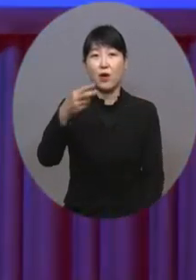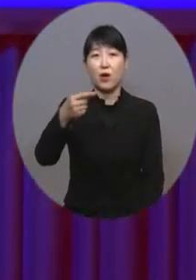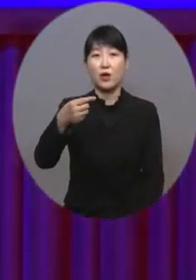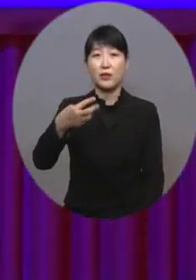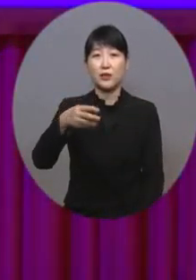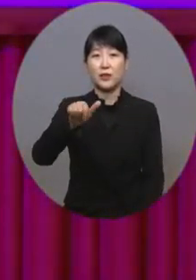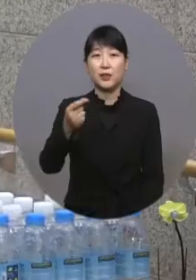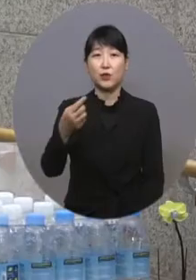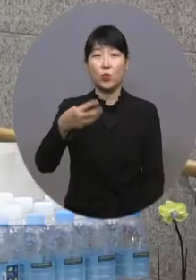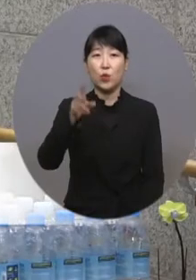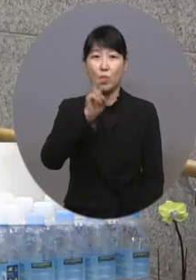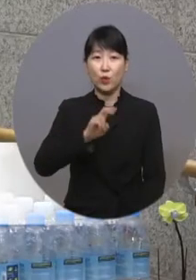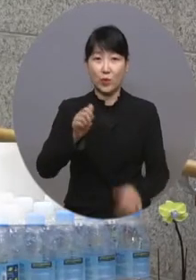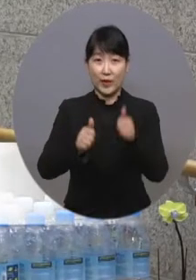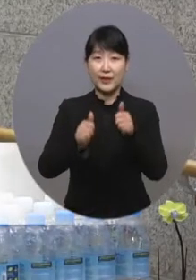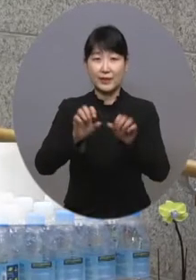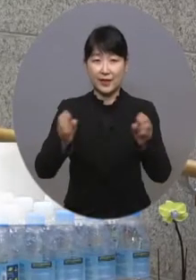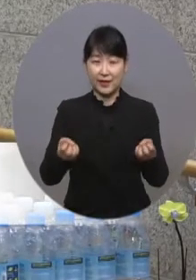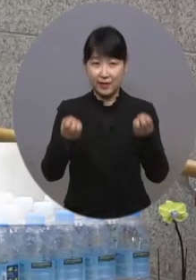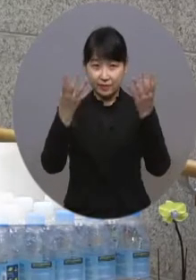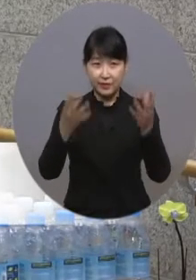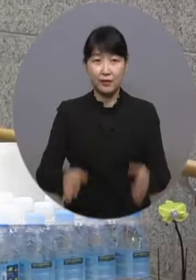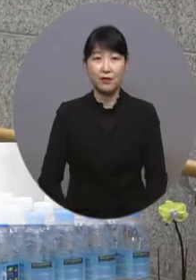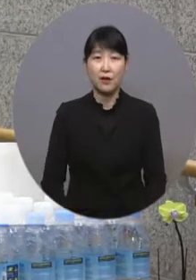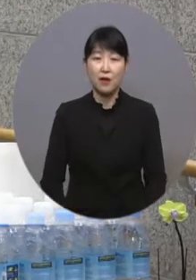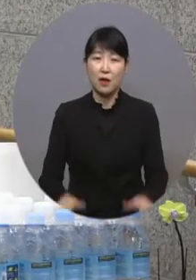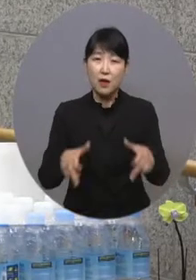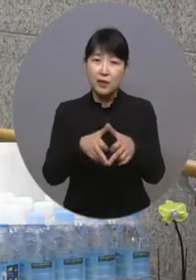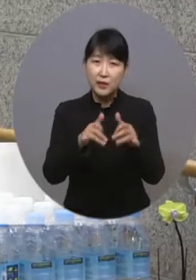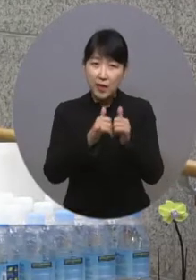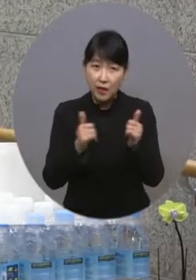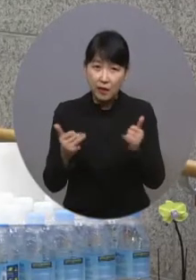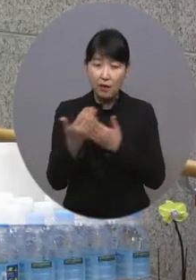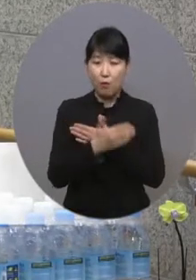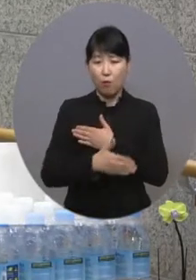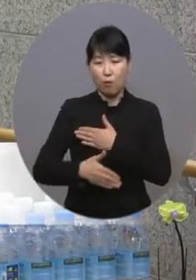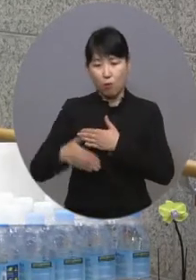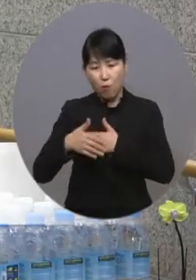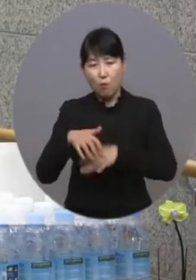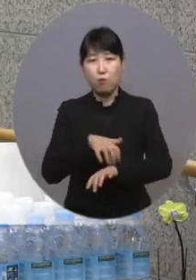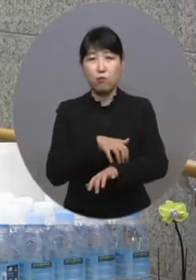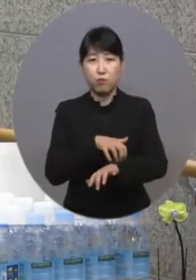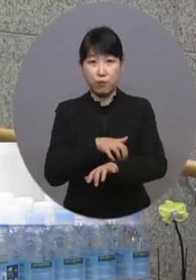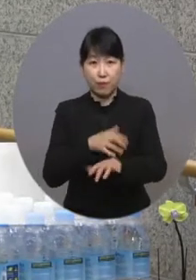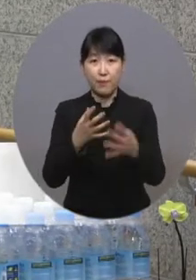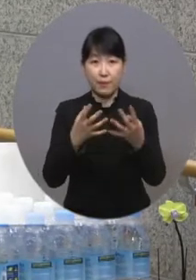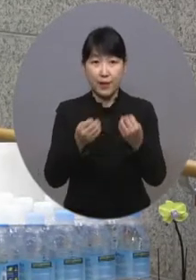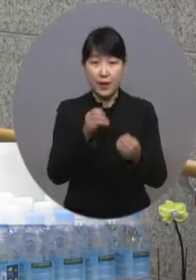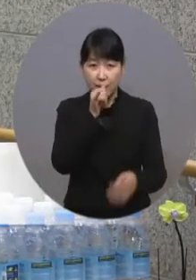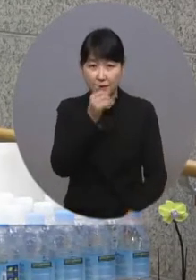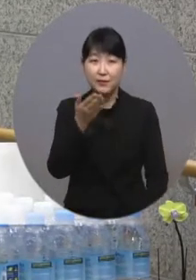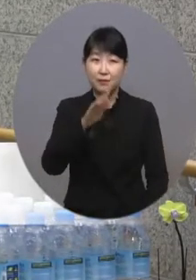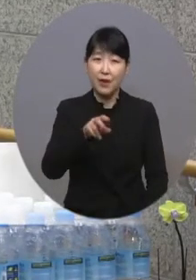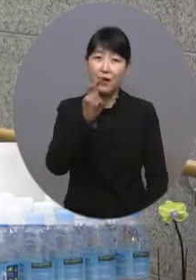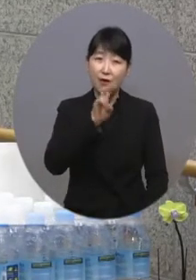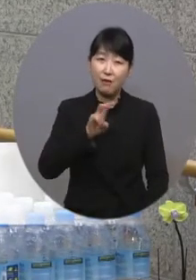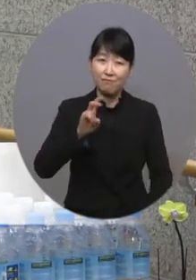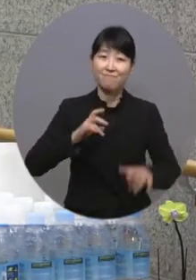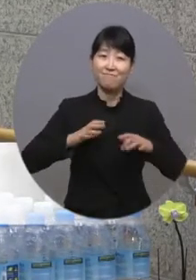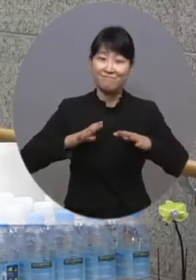노래자랑이 개최되었습니다. 장애인분들이 몸도 불편하신 분들이 많지만 뭐 이렇게 제가